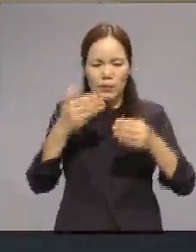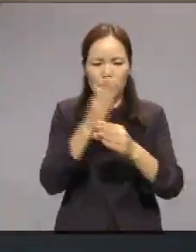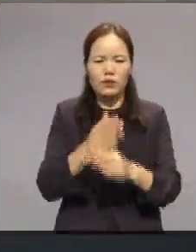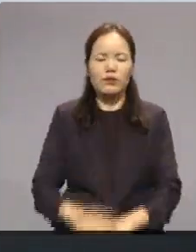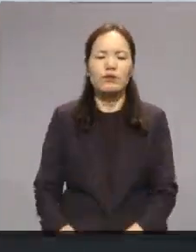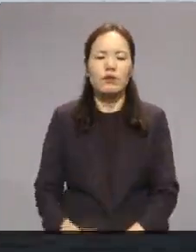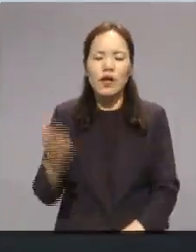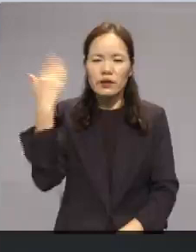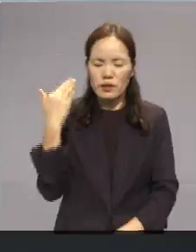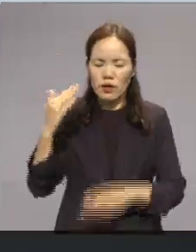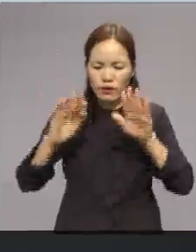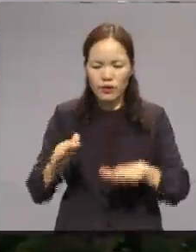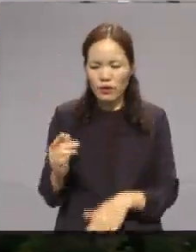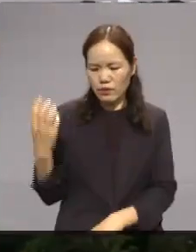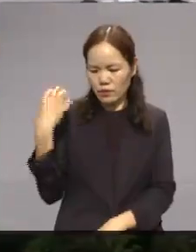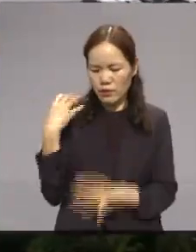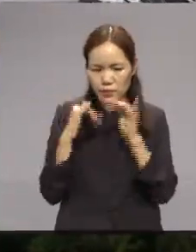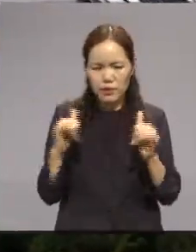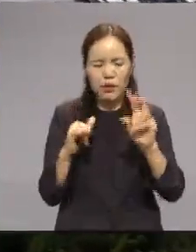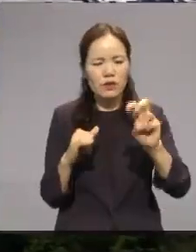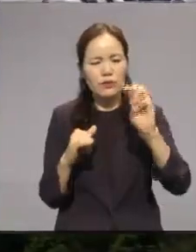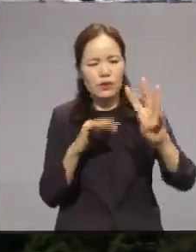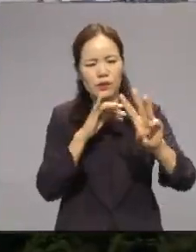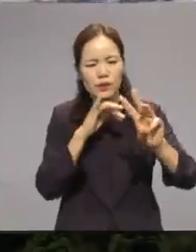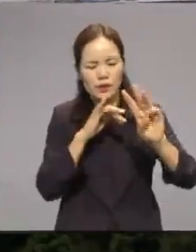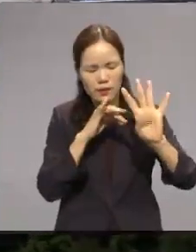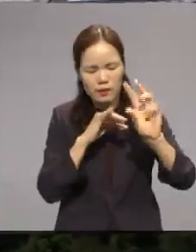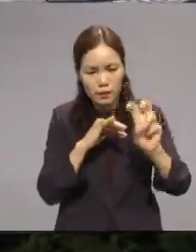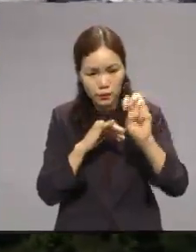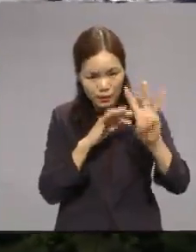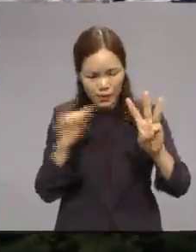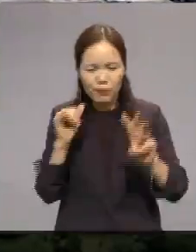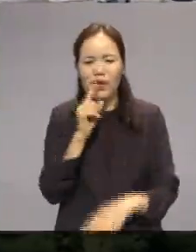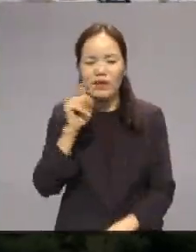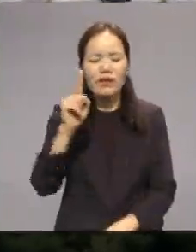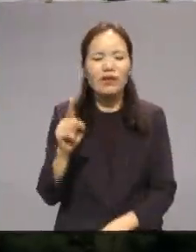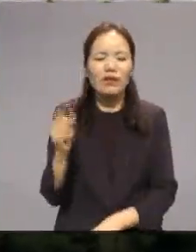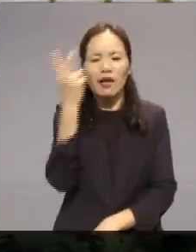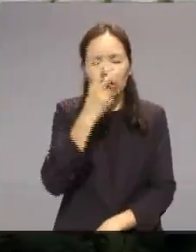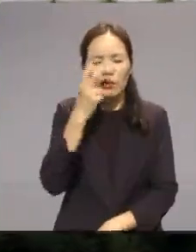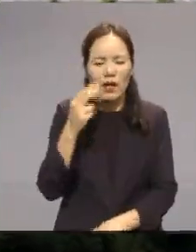에스코넥의 전현직 임직원 24명을 입건해 조사했고 혐의가 중한 A씨 등